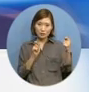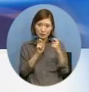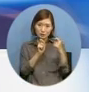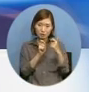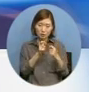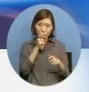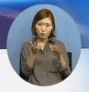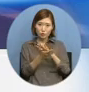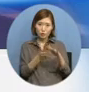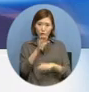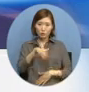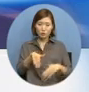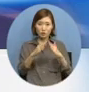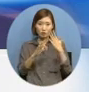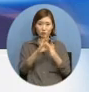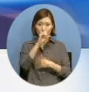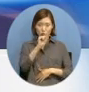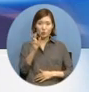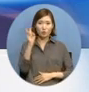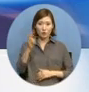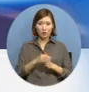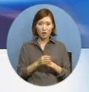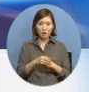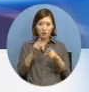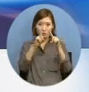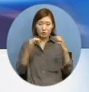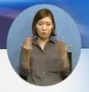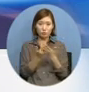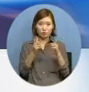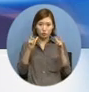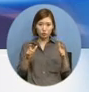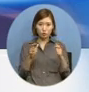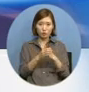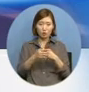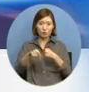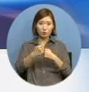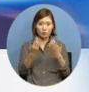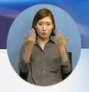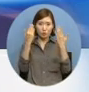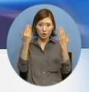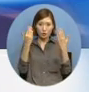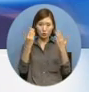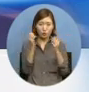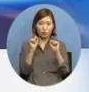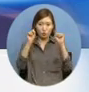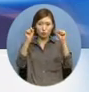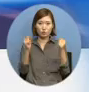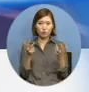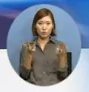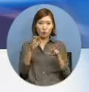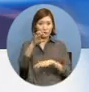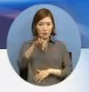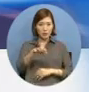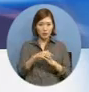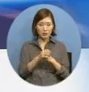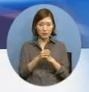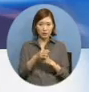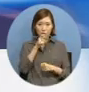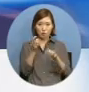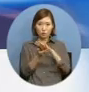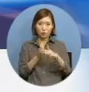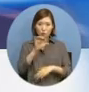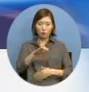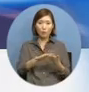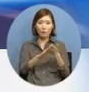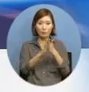얼마나 좋을까요? 그런데 성북구의 한 초등학교 운동장이 거대한 풀장으로 탈바꿈해 인기 만점이라고 합니다. 그